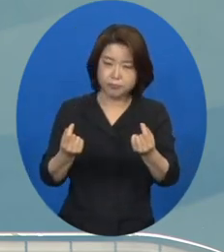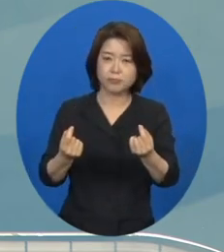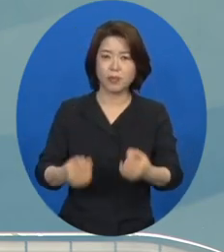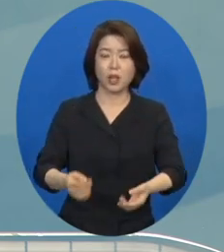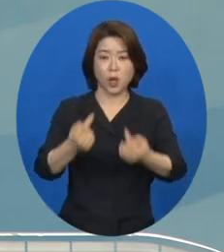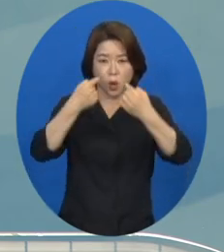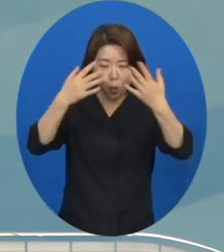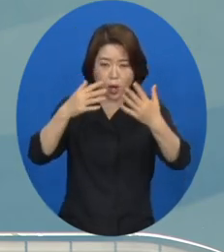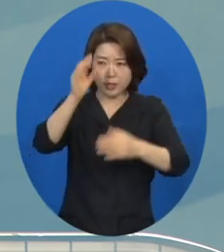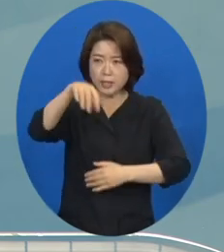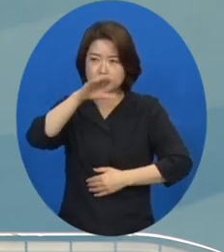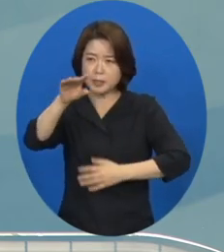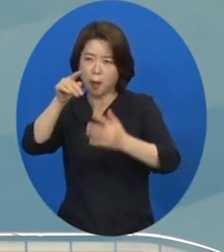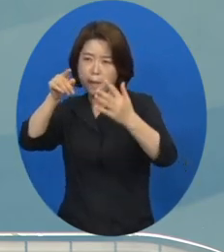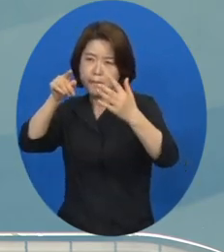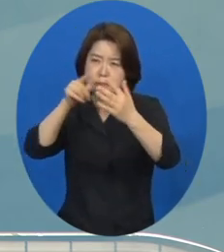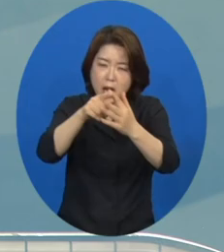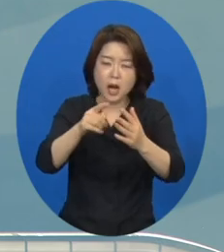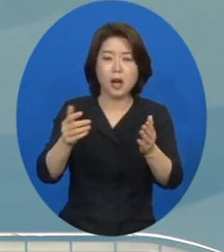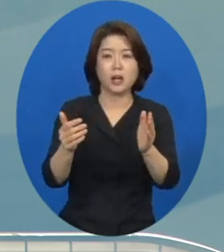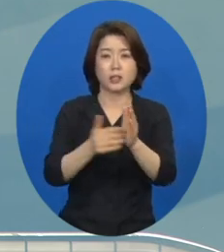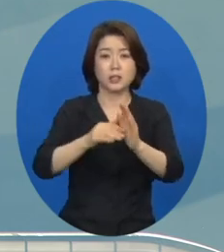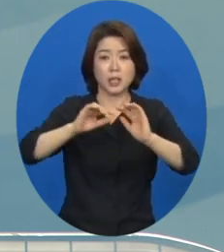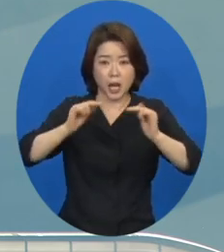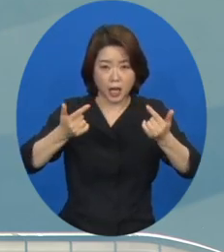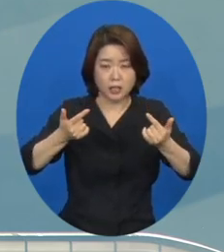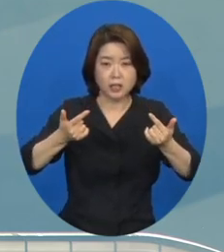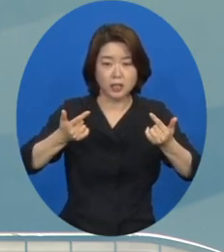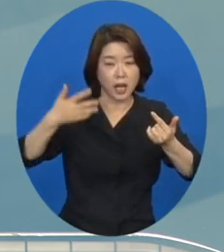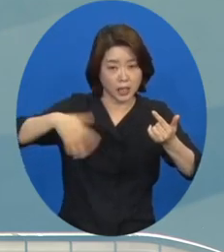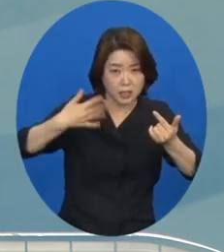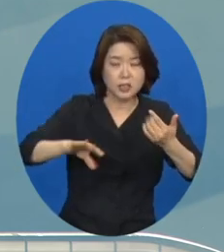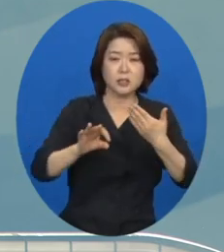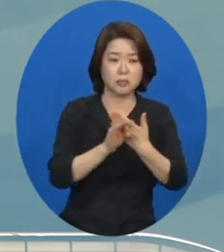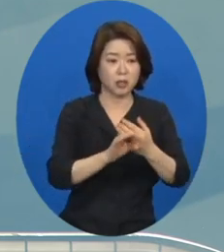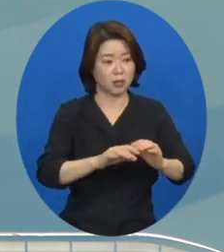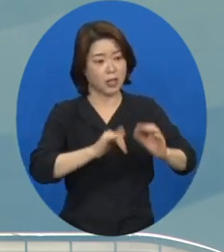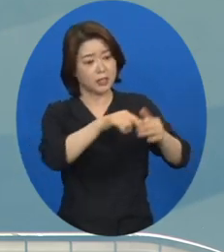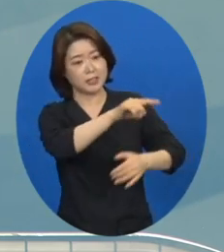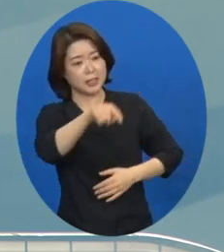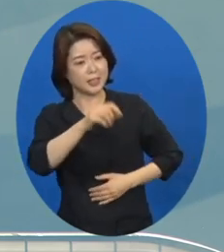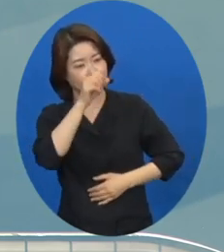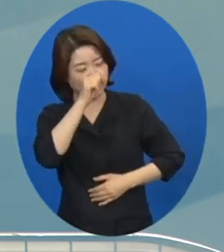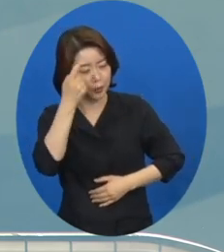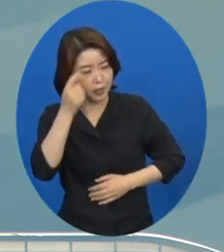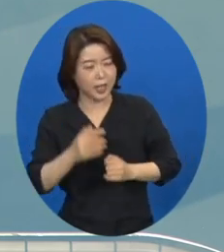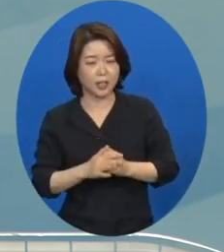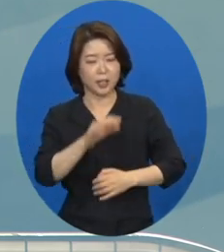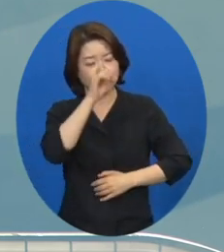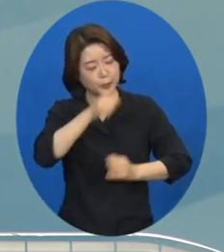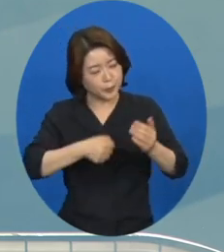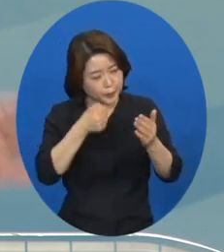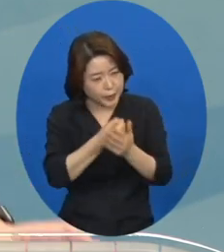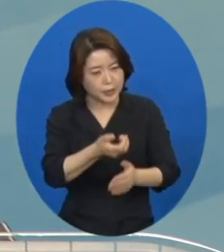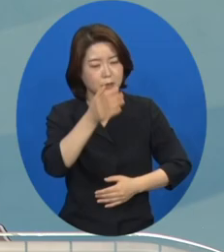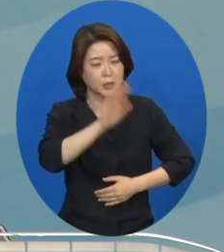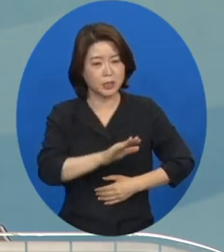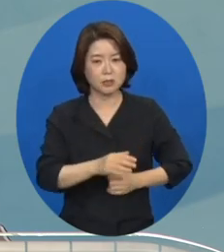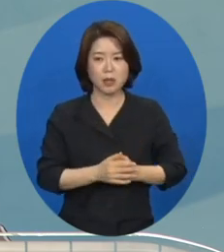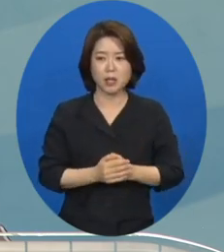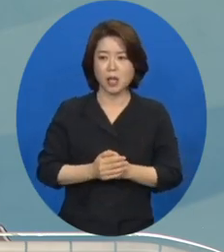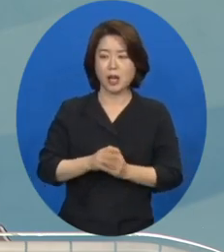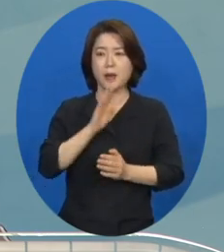명확하게 십자가를 통과한 사람이 아니면 세상 없이 좋은 생각하고 좋은 결심해도 안 되는